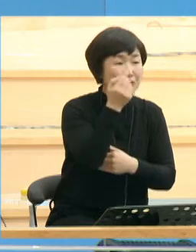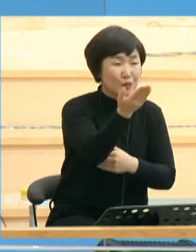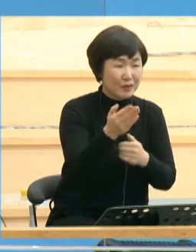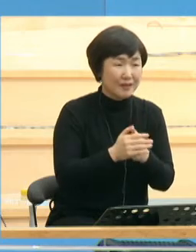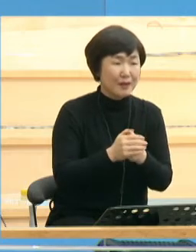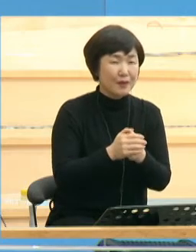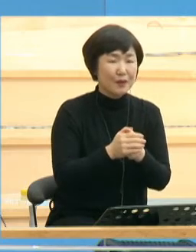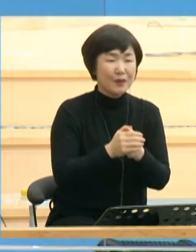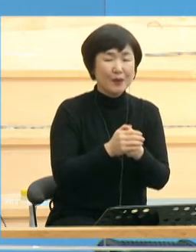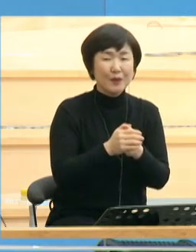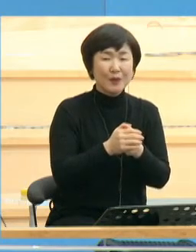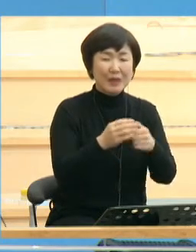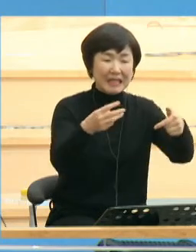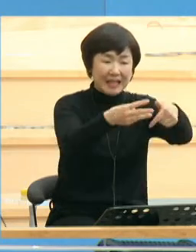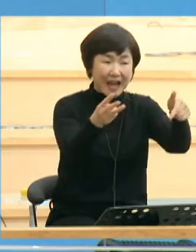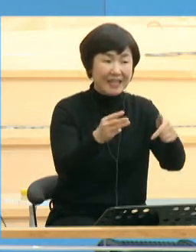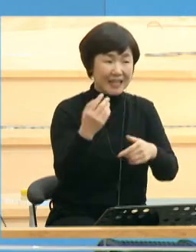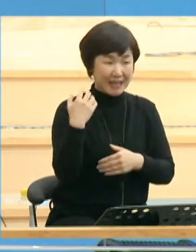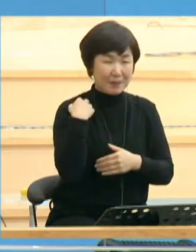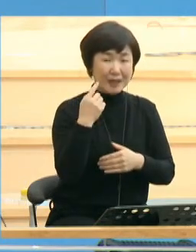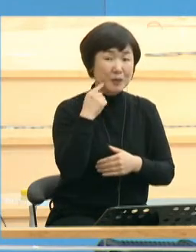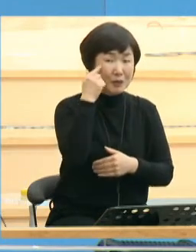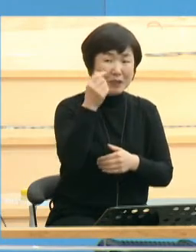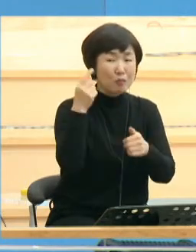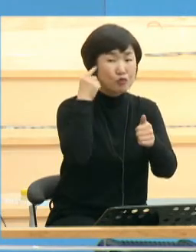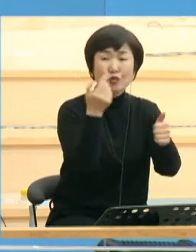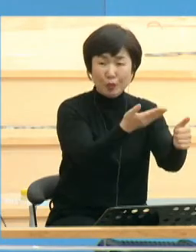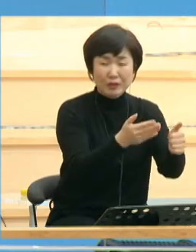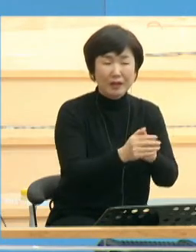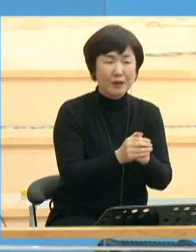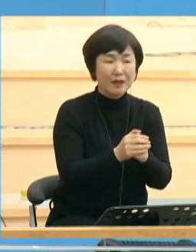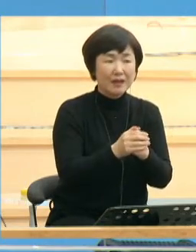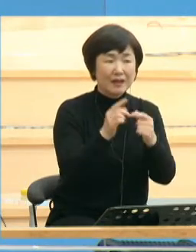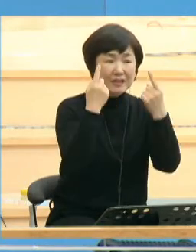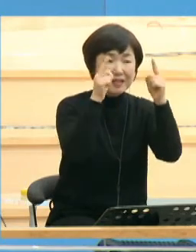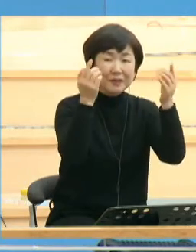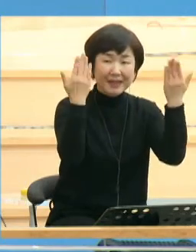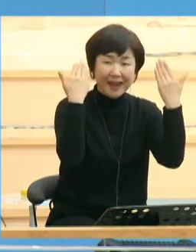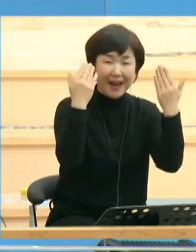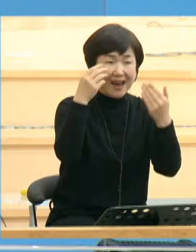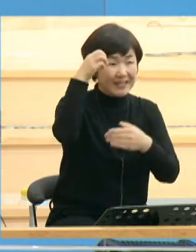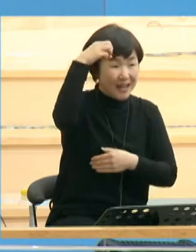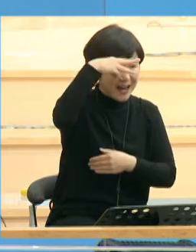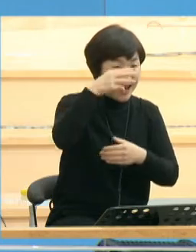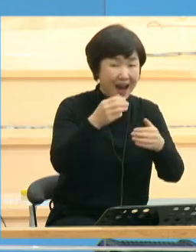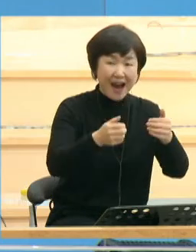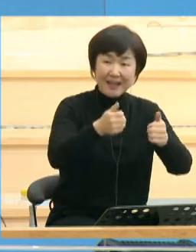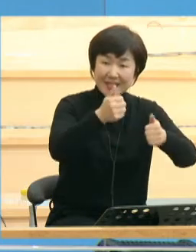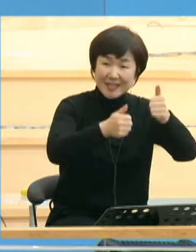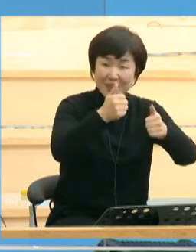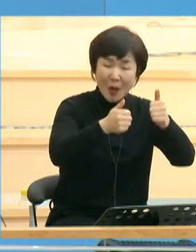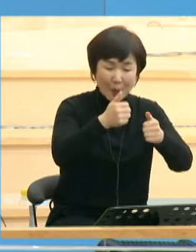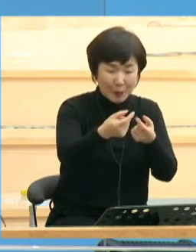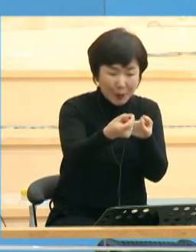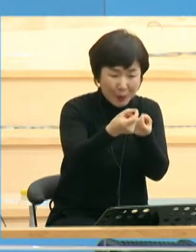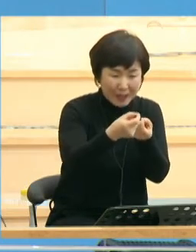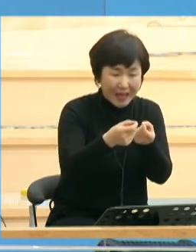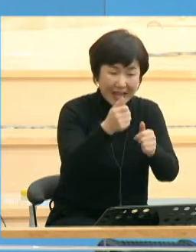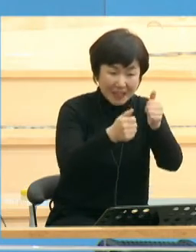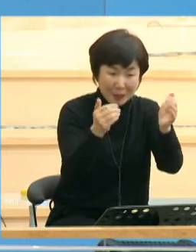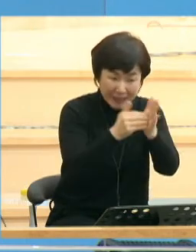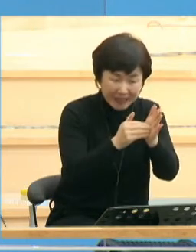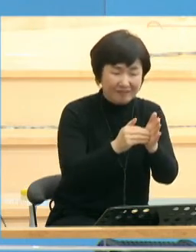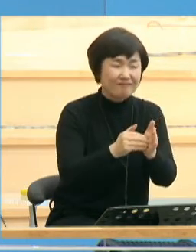갈렙이 담당 교역자 인데 물어보십시오 대학을 가기 전에 고 3 수험 지금 뭐 수능 시험이 다가오고 있습니다 숨다 끝나면 신앙은